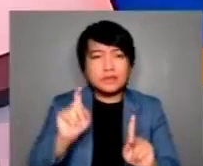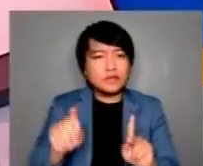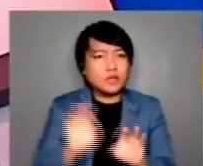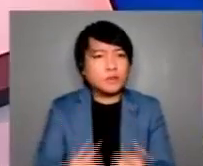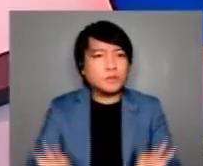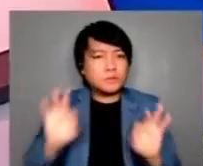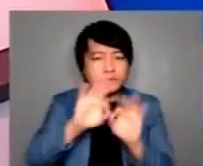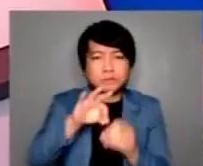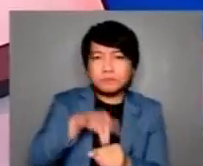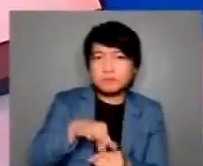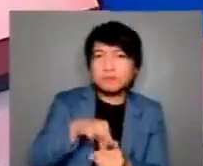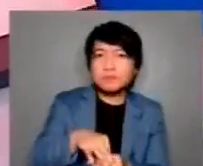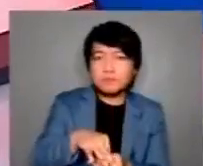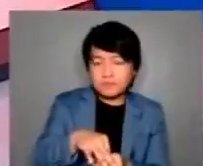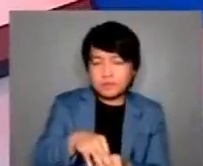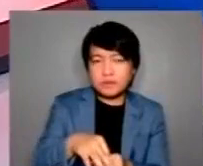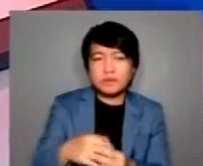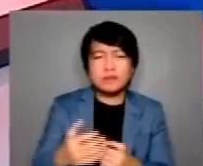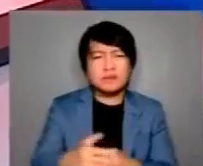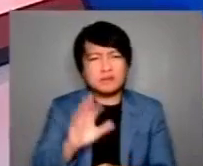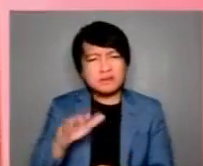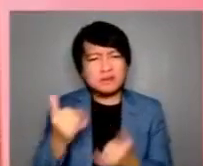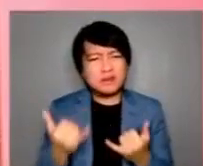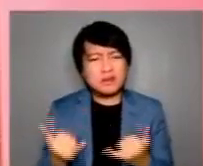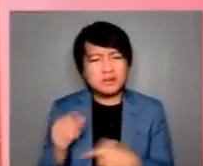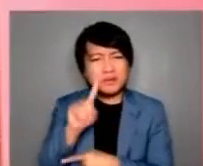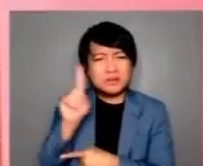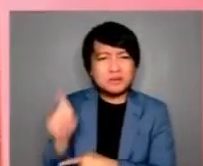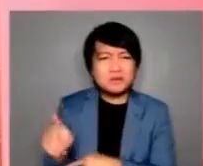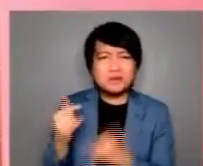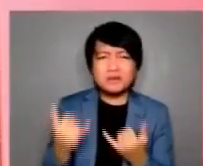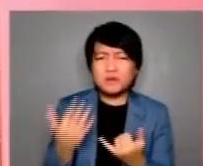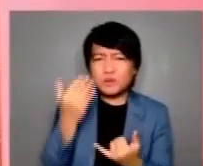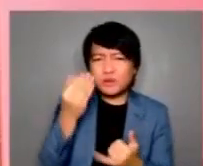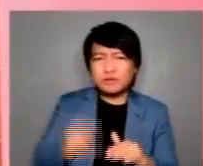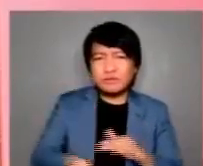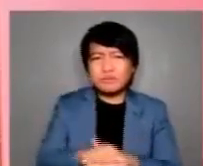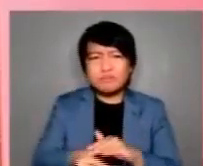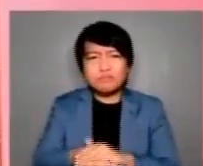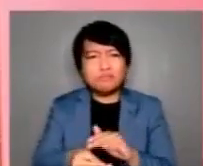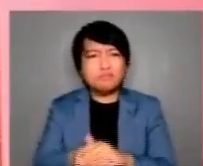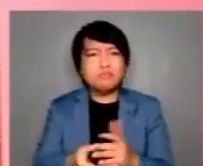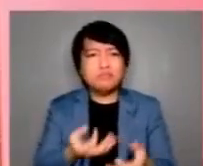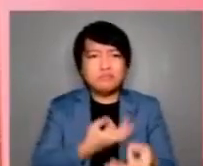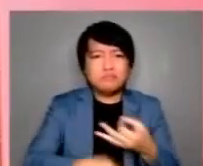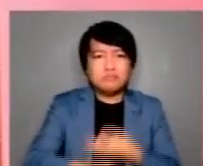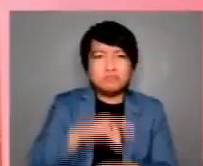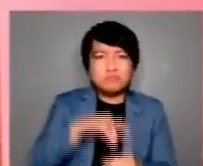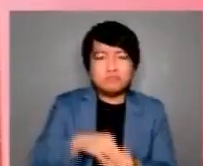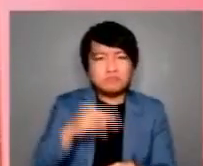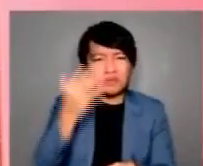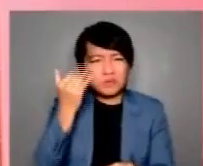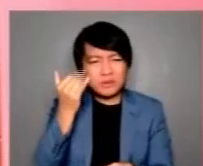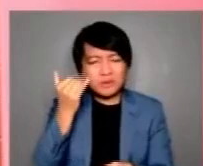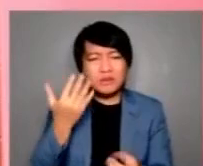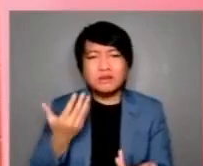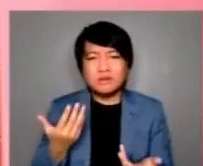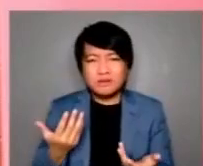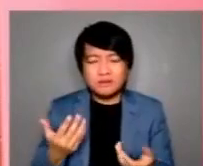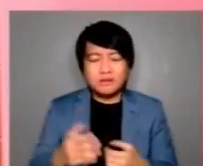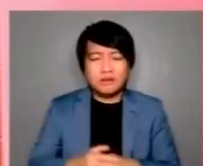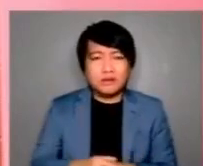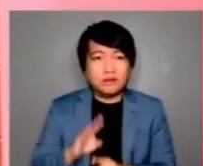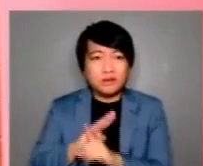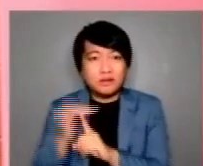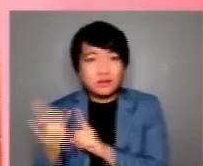kaya maraming o na tayo dito sa naitatalang Election related violence pag lokal na eleksyon po kagaya ito Barangay at sk